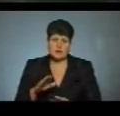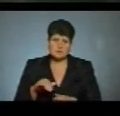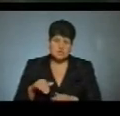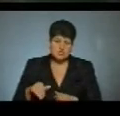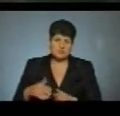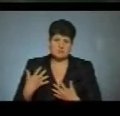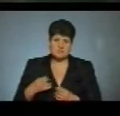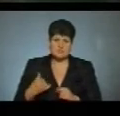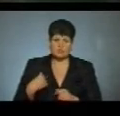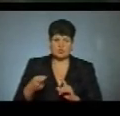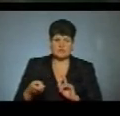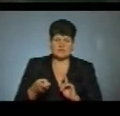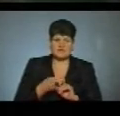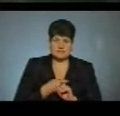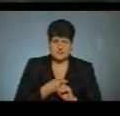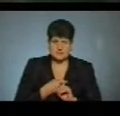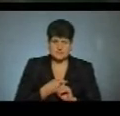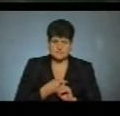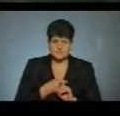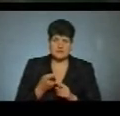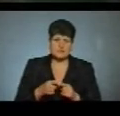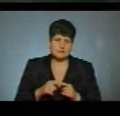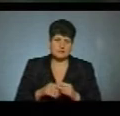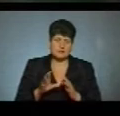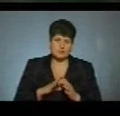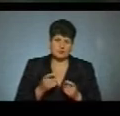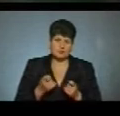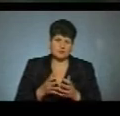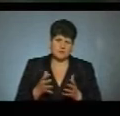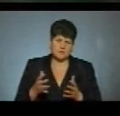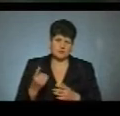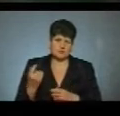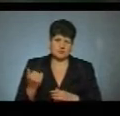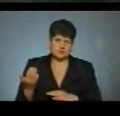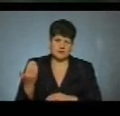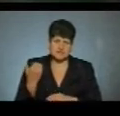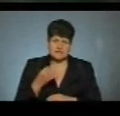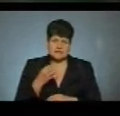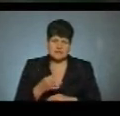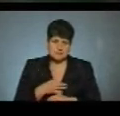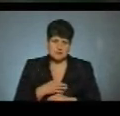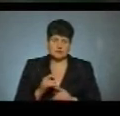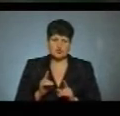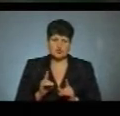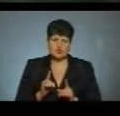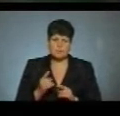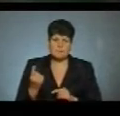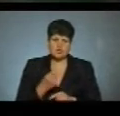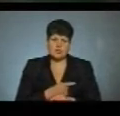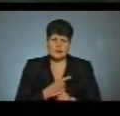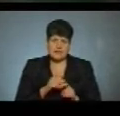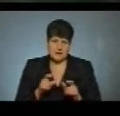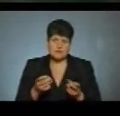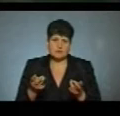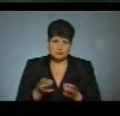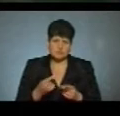пізніше вже зі мною зв'язалися, це буквально трохи більше, ніж тиждень тому було, і сказали, що перша лікарня